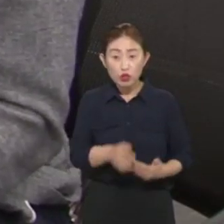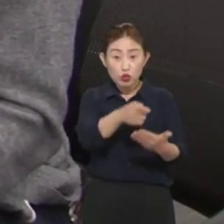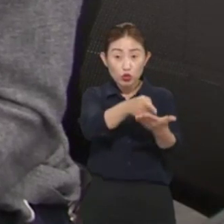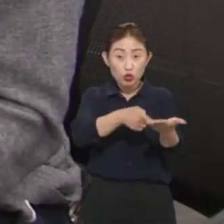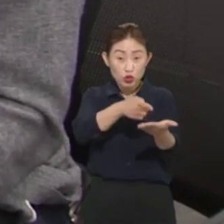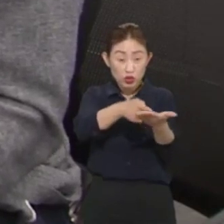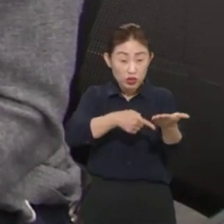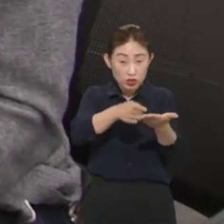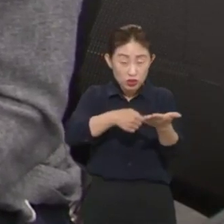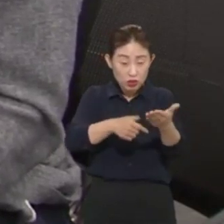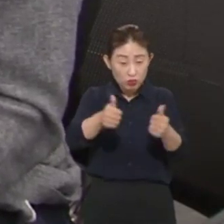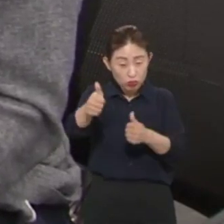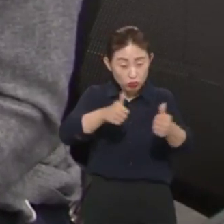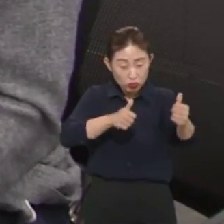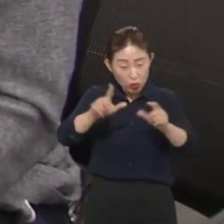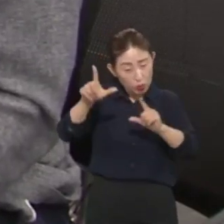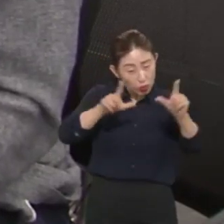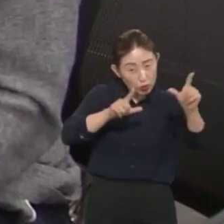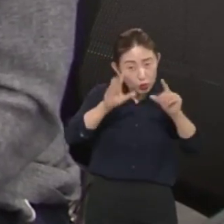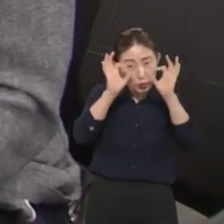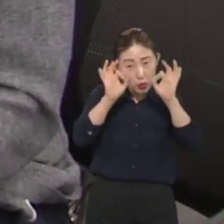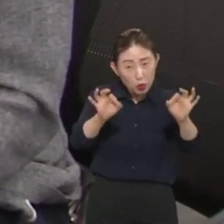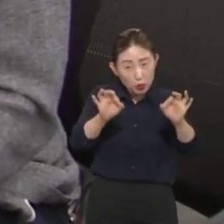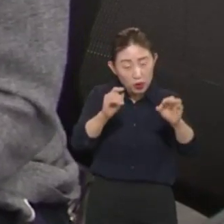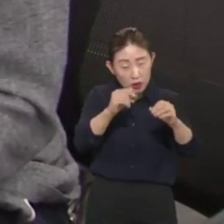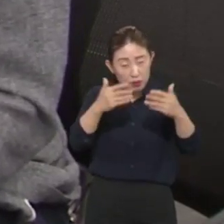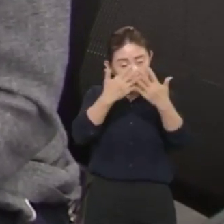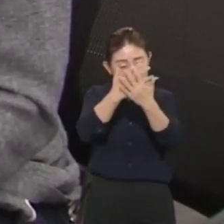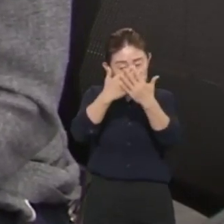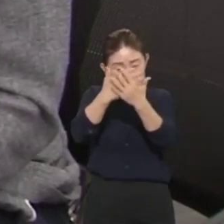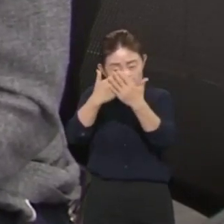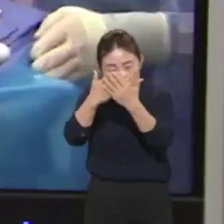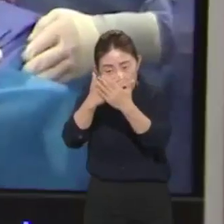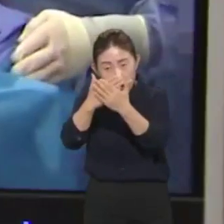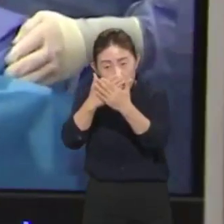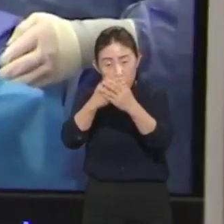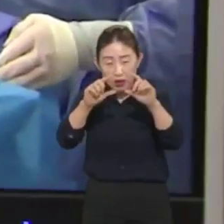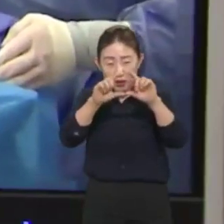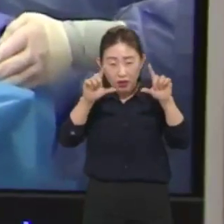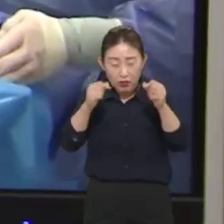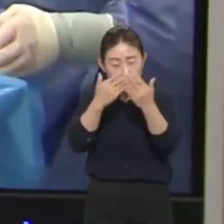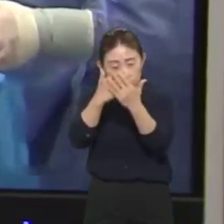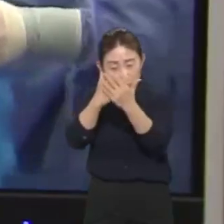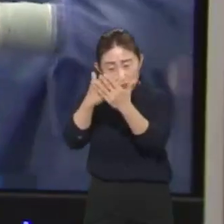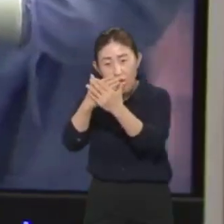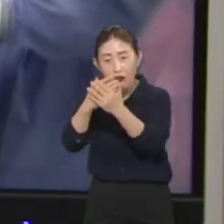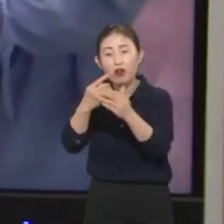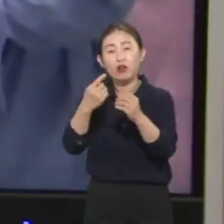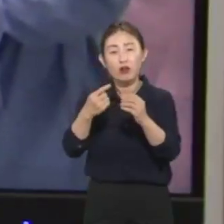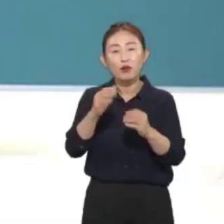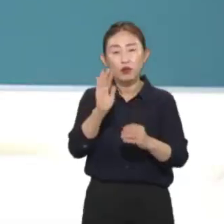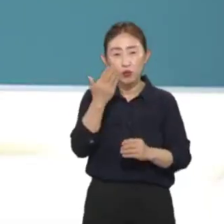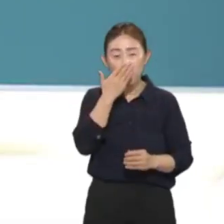수술진의 움직임에 따라서 화면의 일부를 가리거나 보여주는 모자이크 연동 기능이